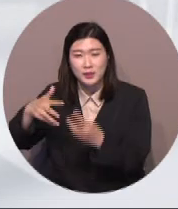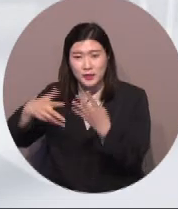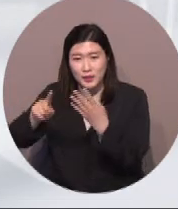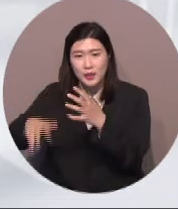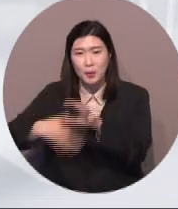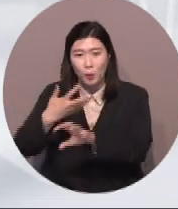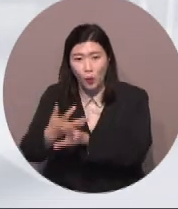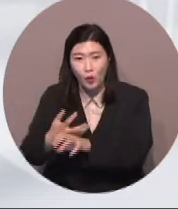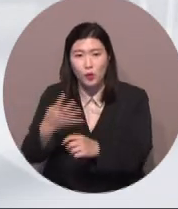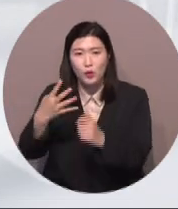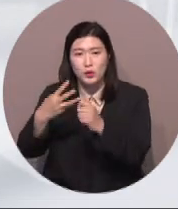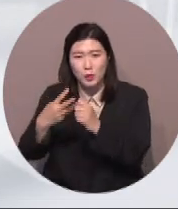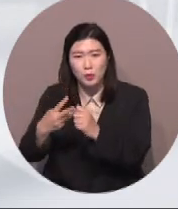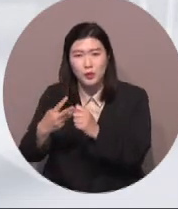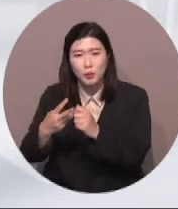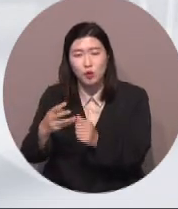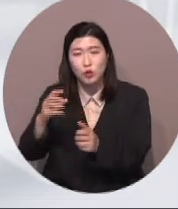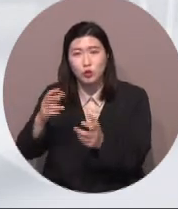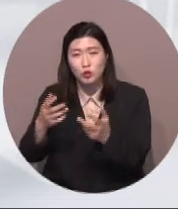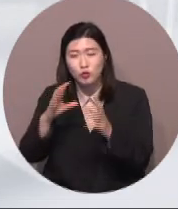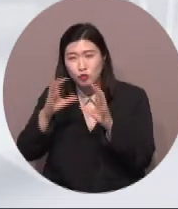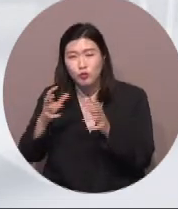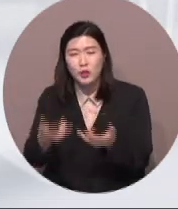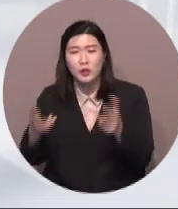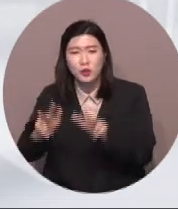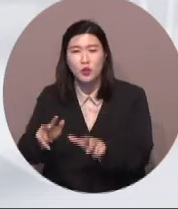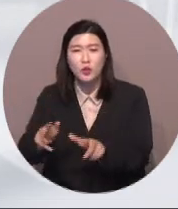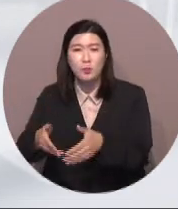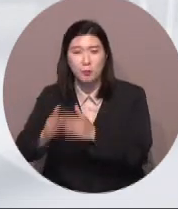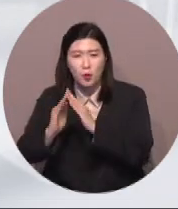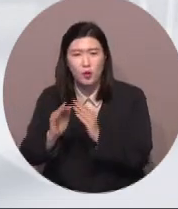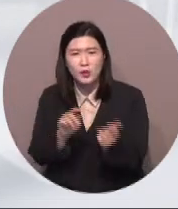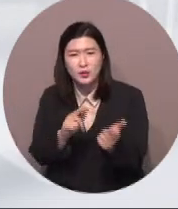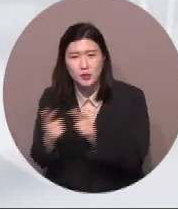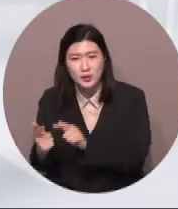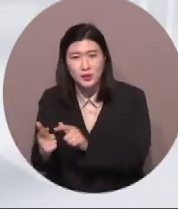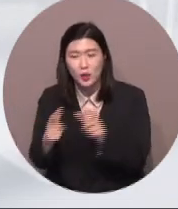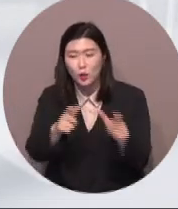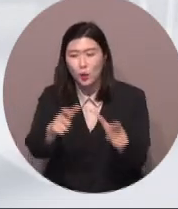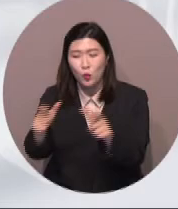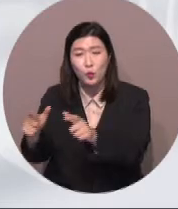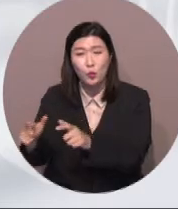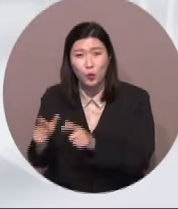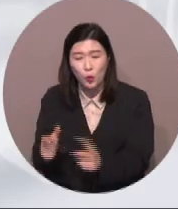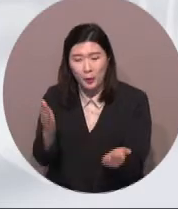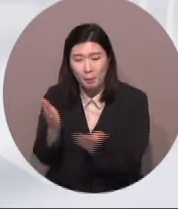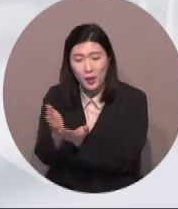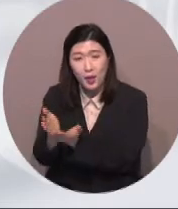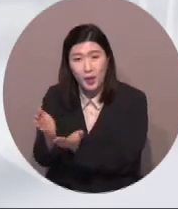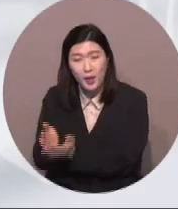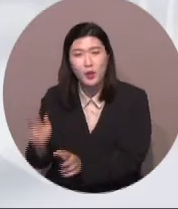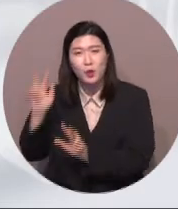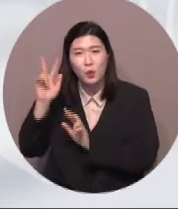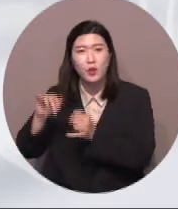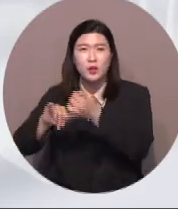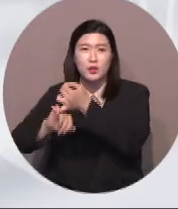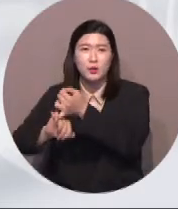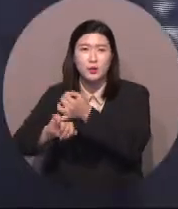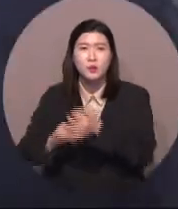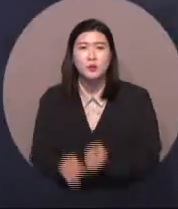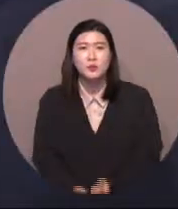조성, 장태산과 노루벌 국가정원 추진 등 생태자원 개발, 16곳의 동별 공약 등을